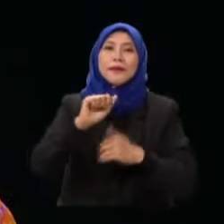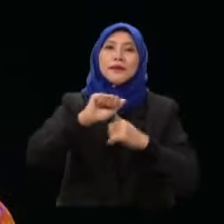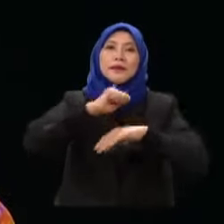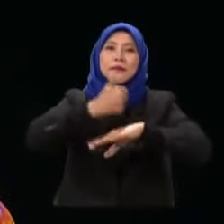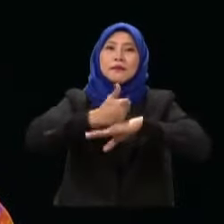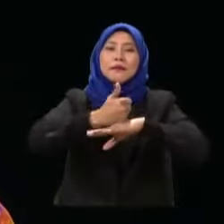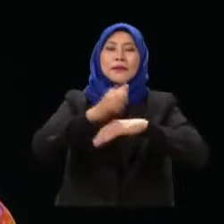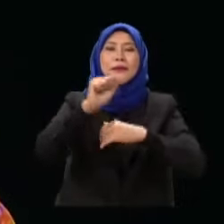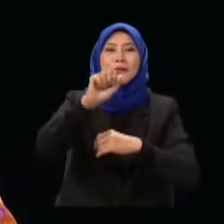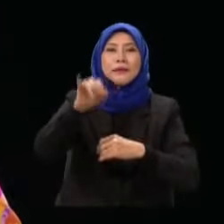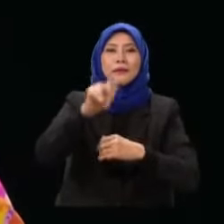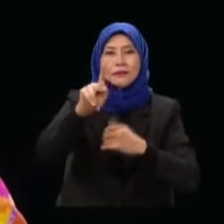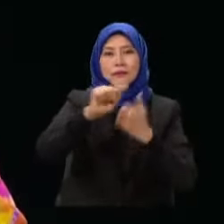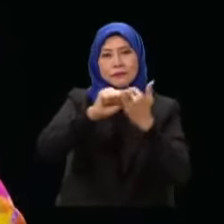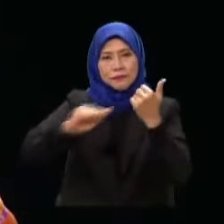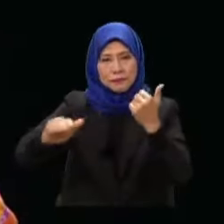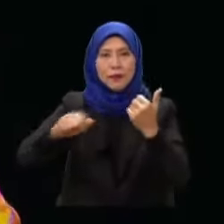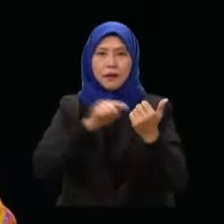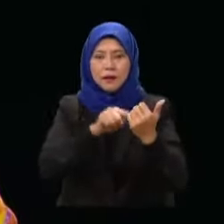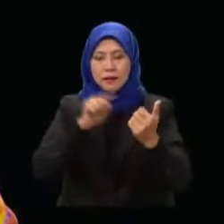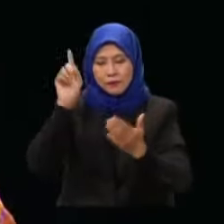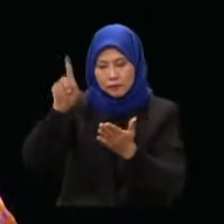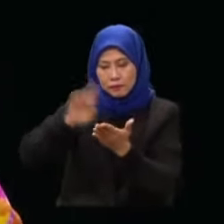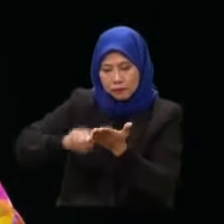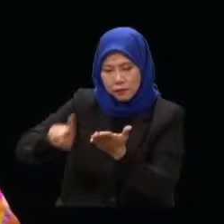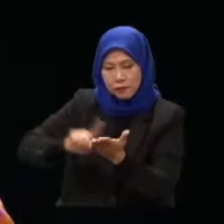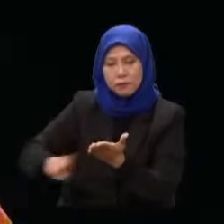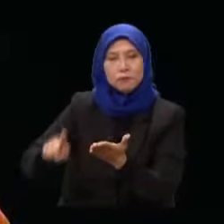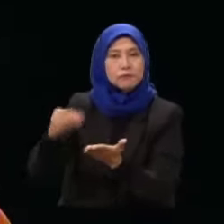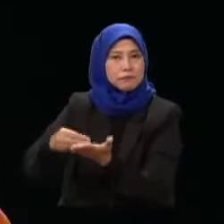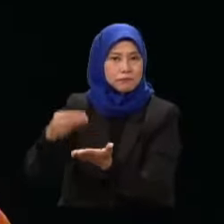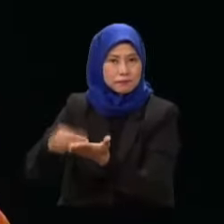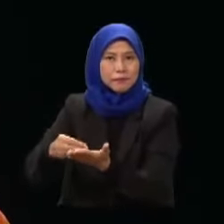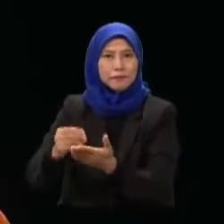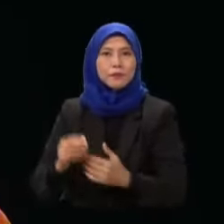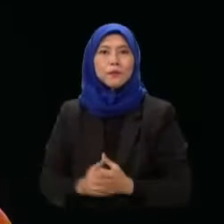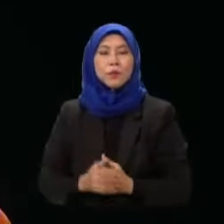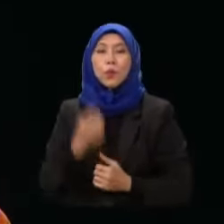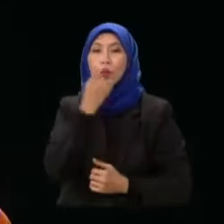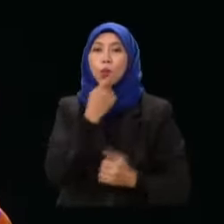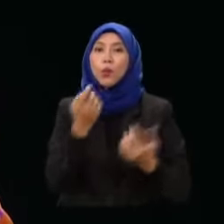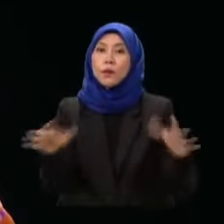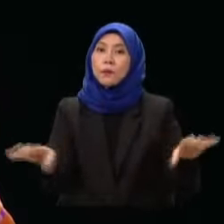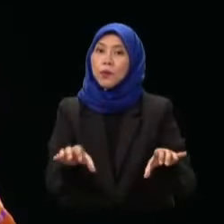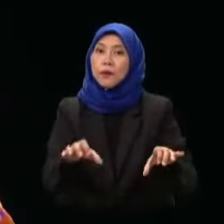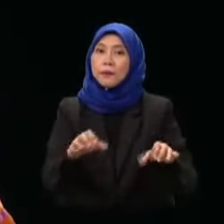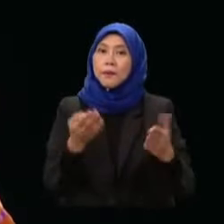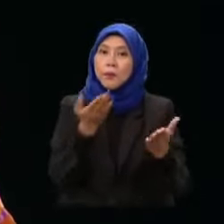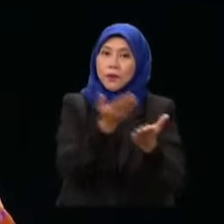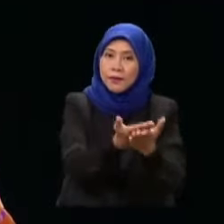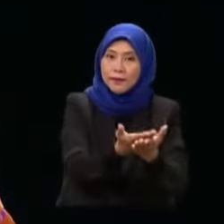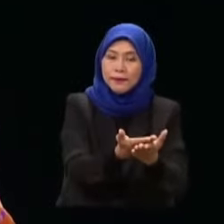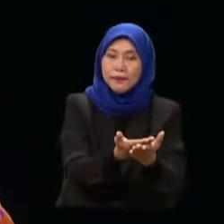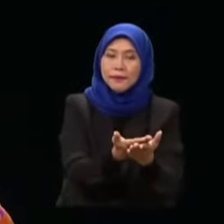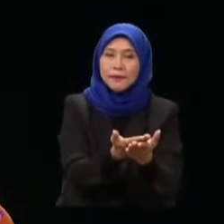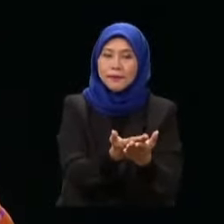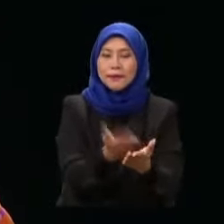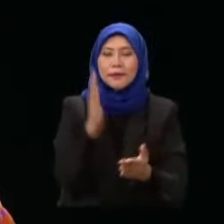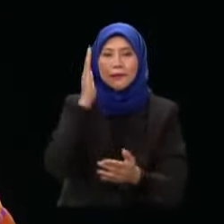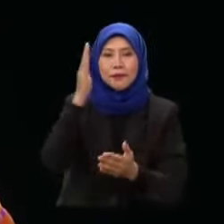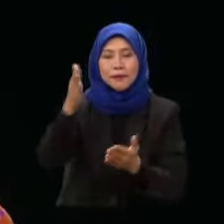pada menemukan kerajaannya atau mana-mana hewan-hewan ibadahnya naboa pemohonan kita akan juga